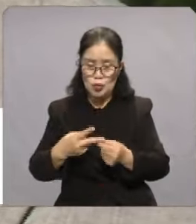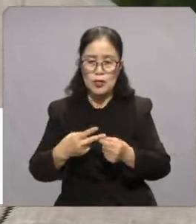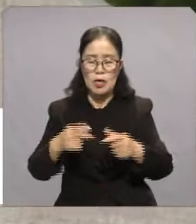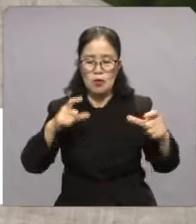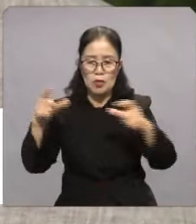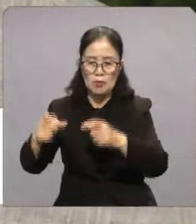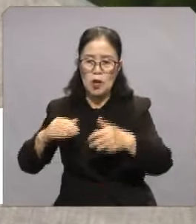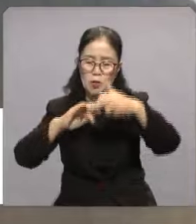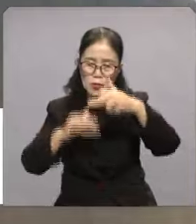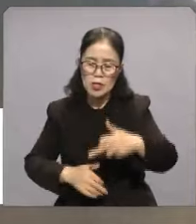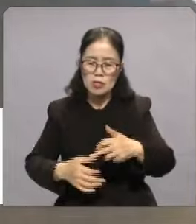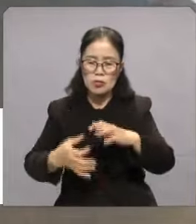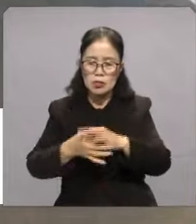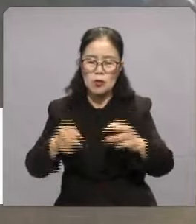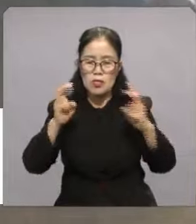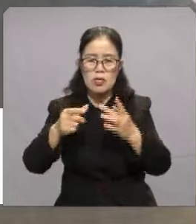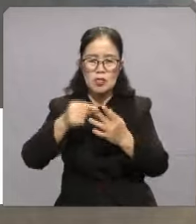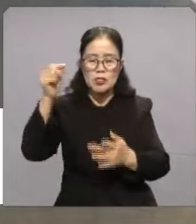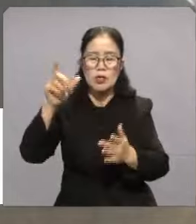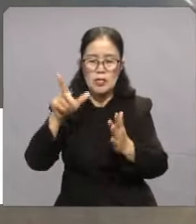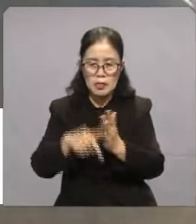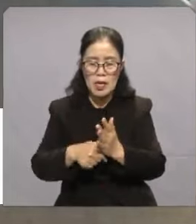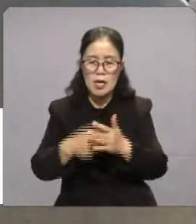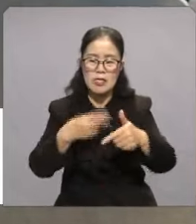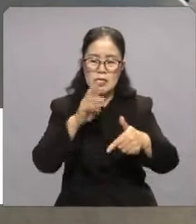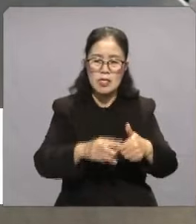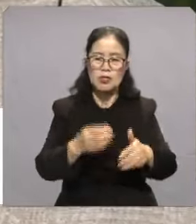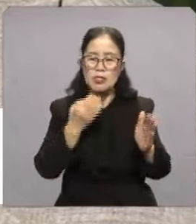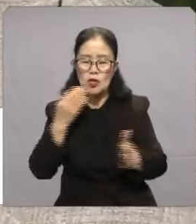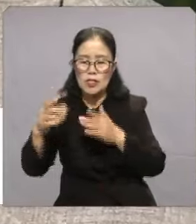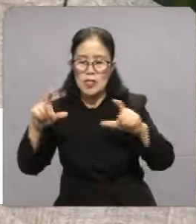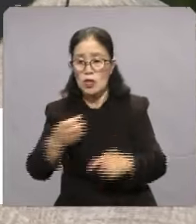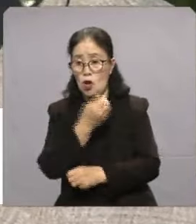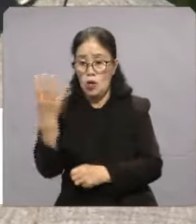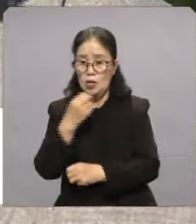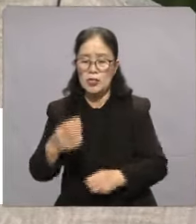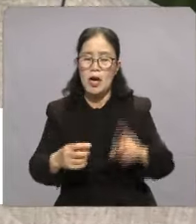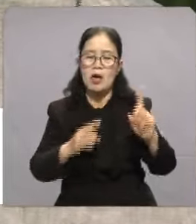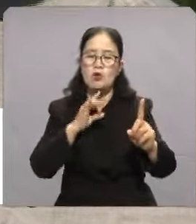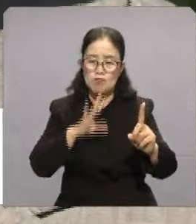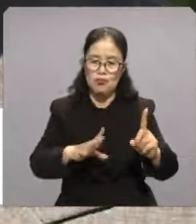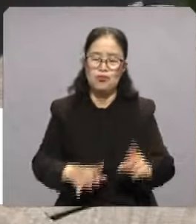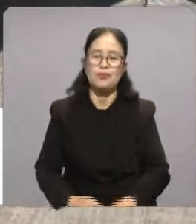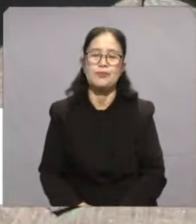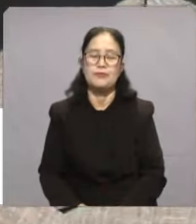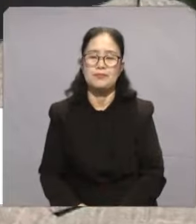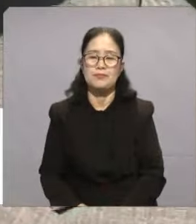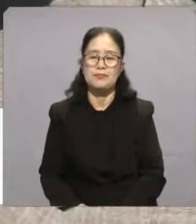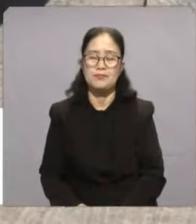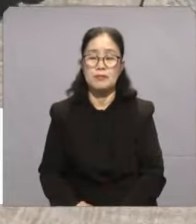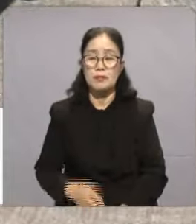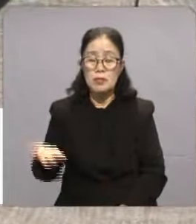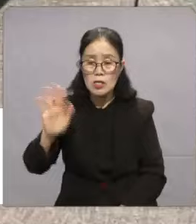권역별 콘텐츠 제휴사를 선정하는 과정에서 뽑힌 인천 경기 지역 언론은 단 한 곳에 불과했습니다